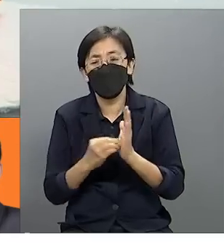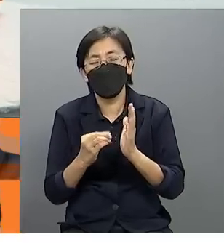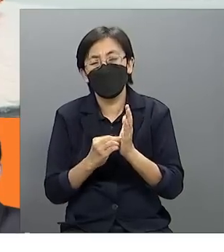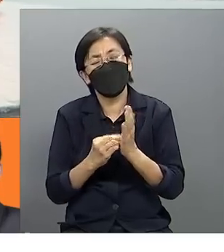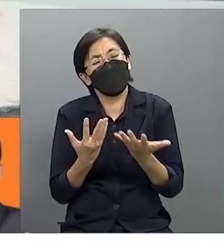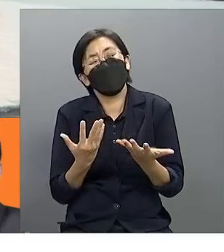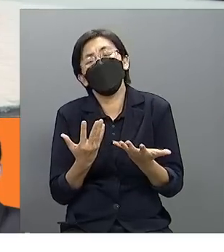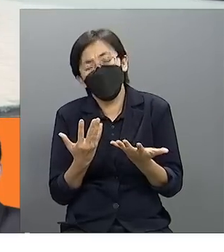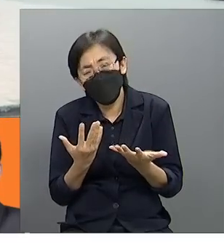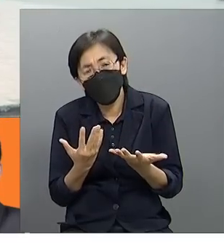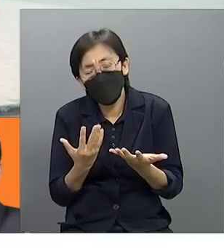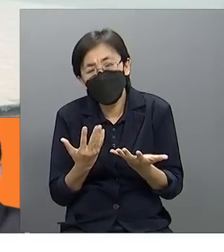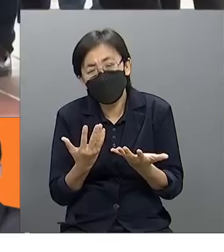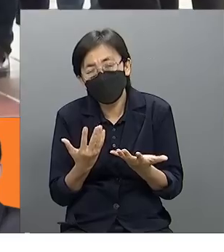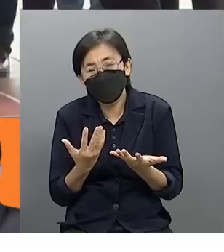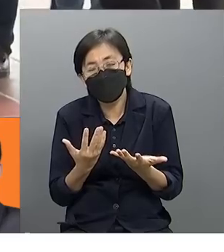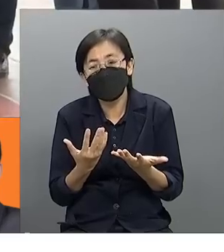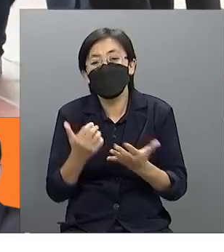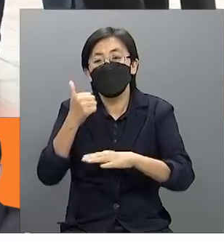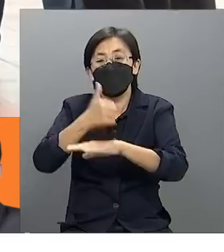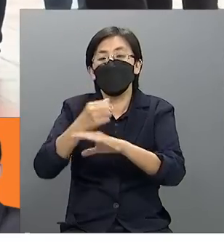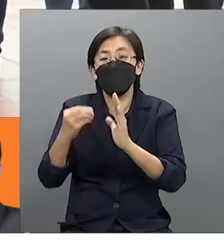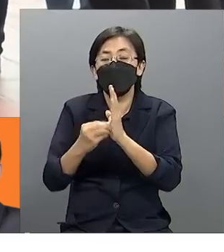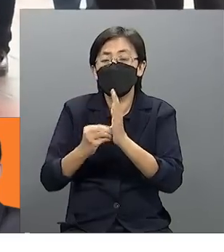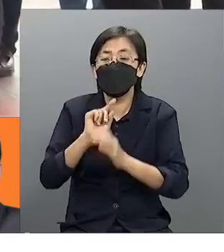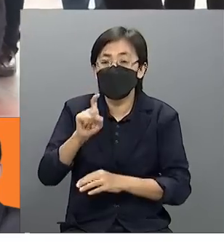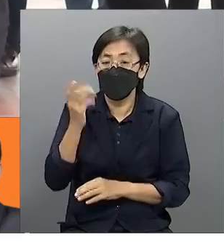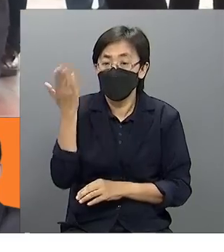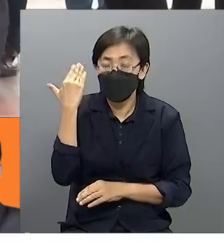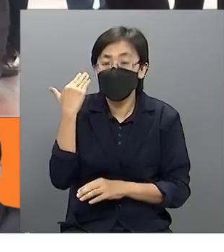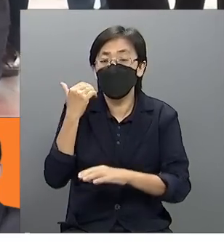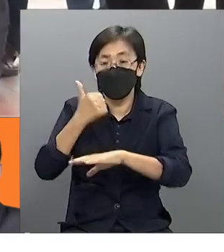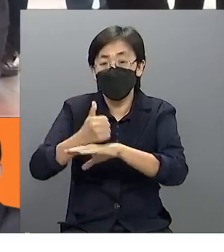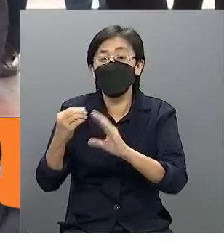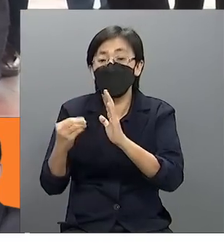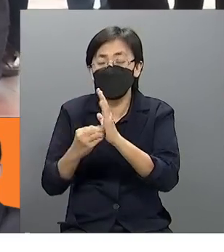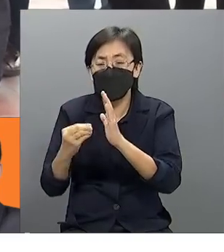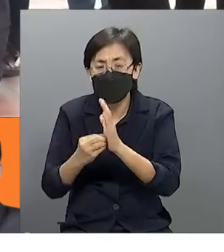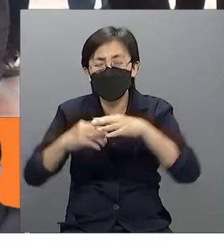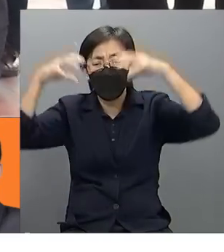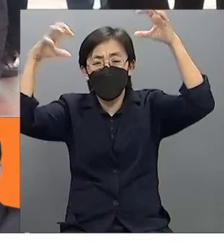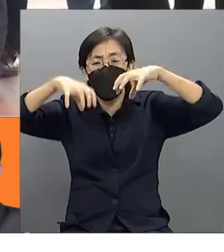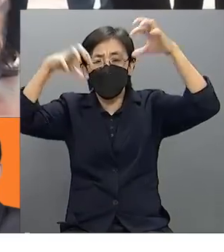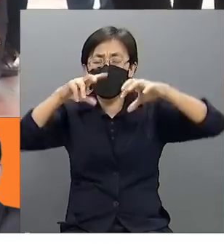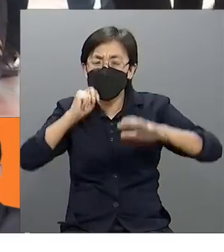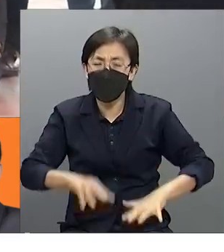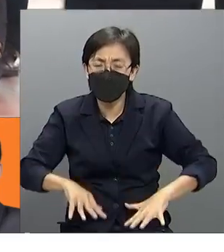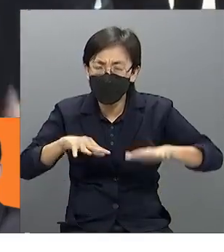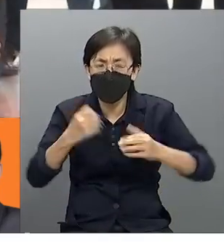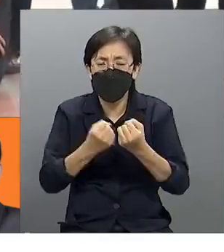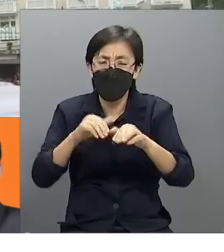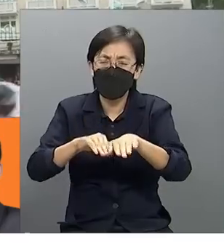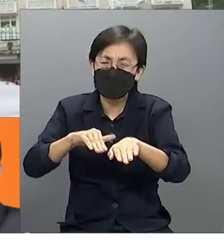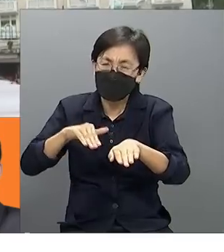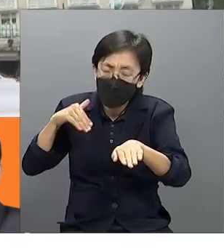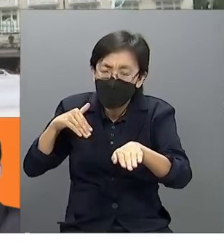ที่ท่านผู้ว่าอัศวินที่เคยทำหน้าที่ว่าโอ้โหฝนตกน้ำท่วมรถติดตามมาก็เกิดคำถามถึ